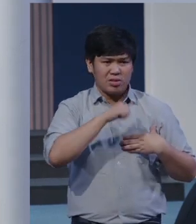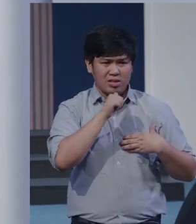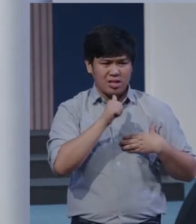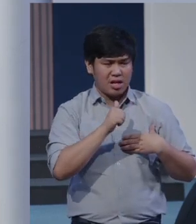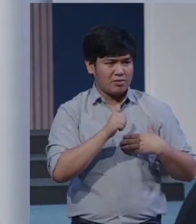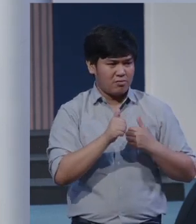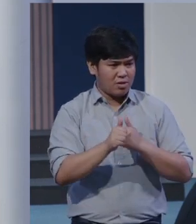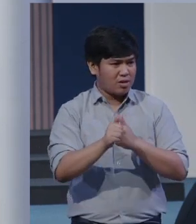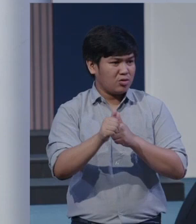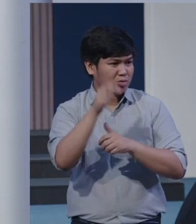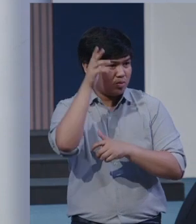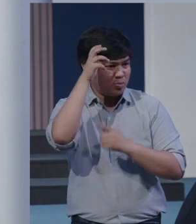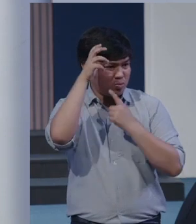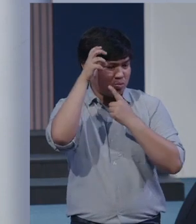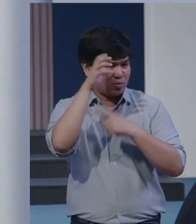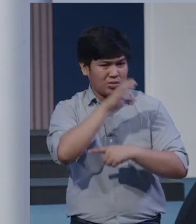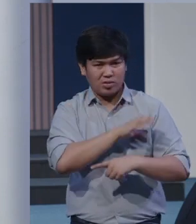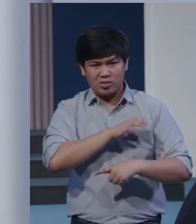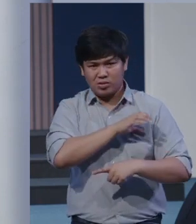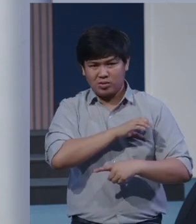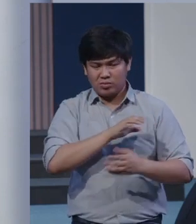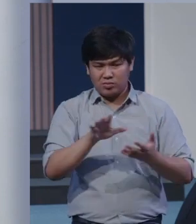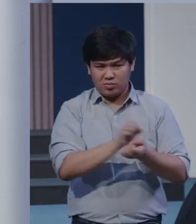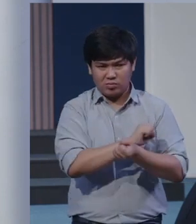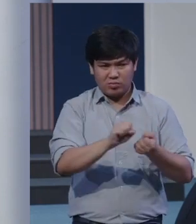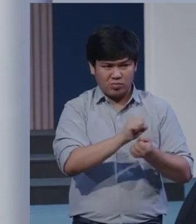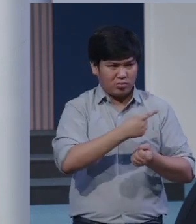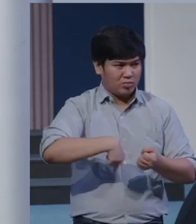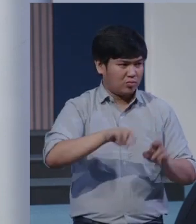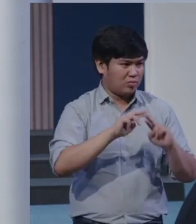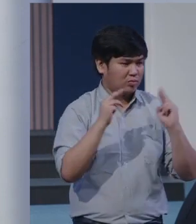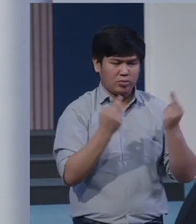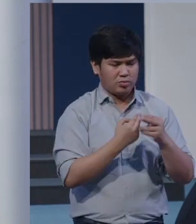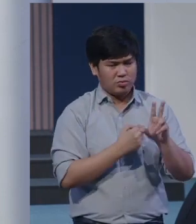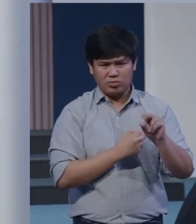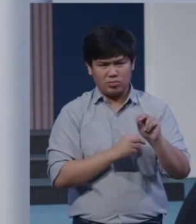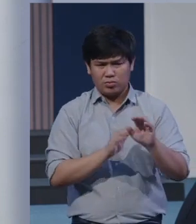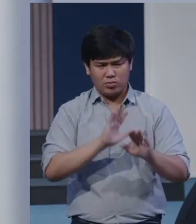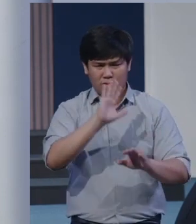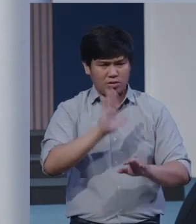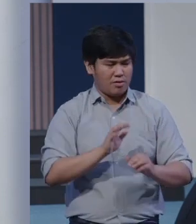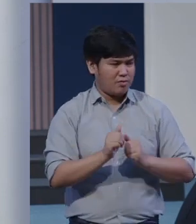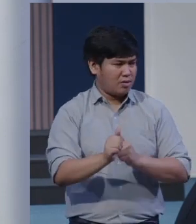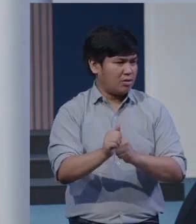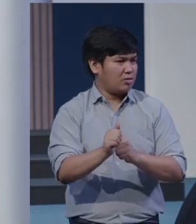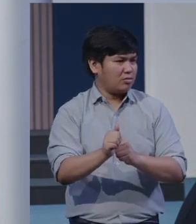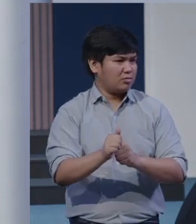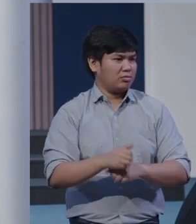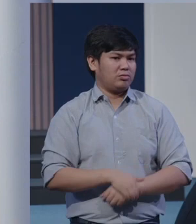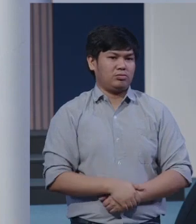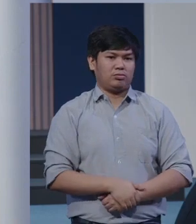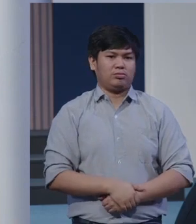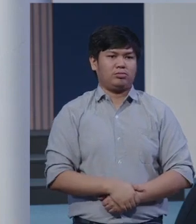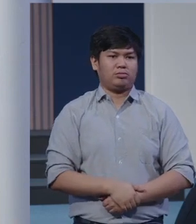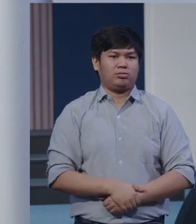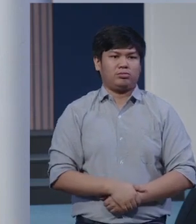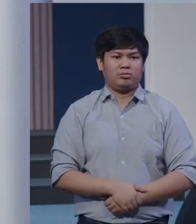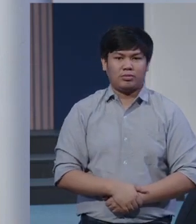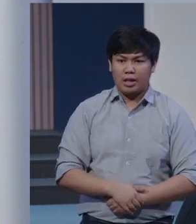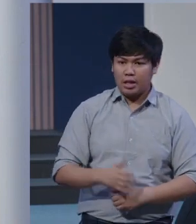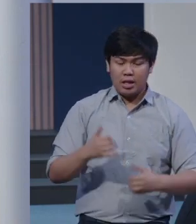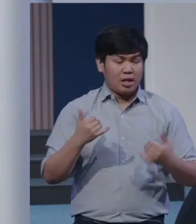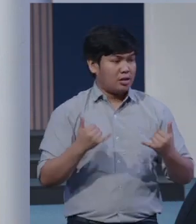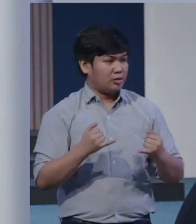akad sa ganyang mapanirang kaugalian at gawi sa